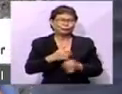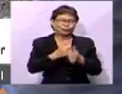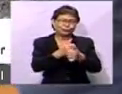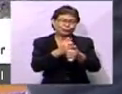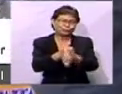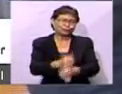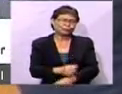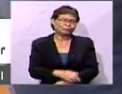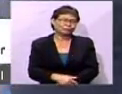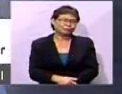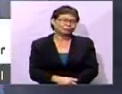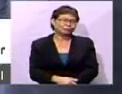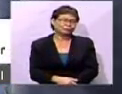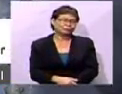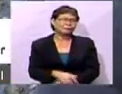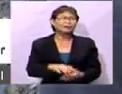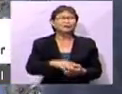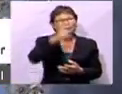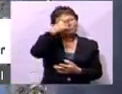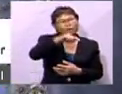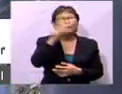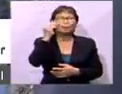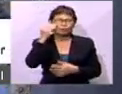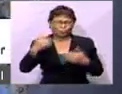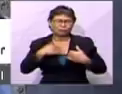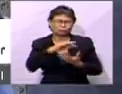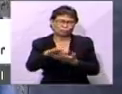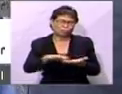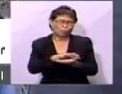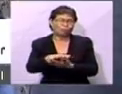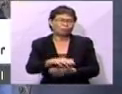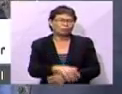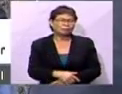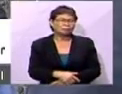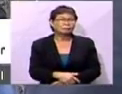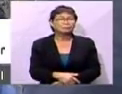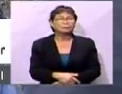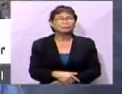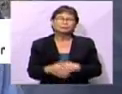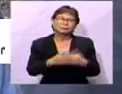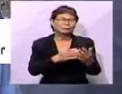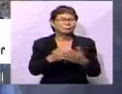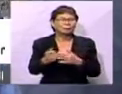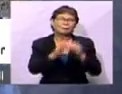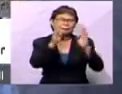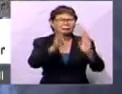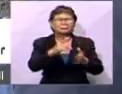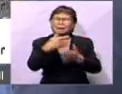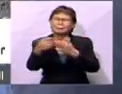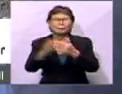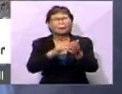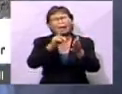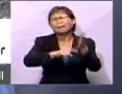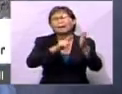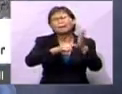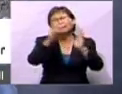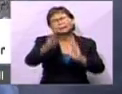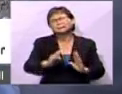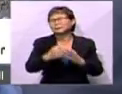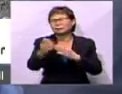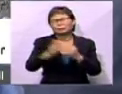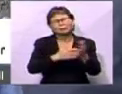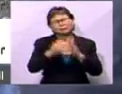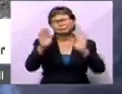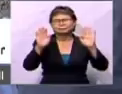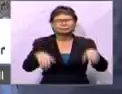ya. Melayu semualah. Campur lah, Siam pun ada, Melayu pun ada. Ya. Ya. Tak kira bangsa-bangsa mana pun. Budaya